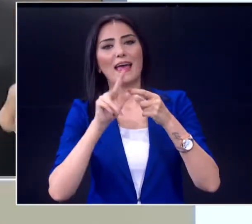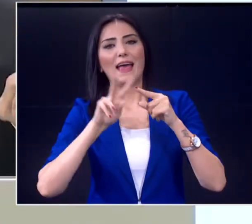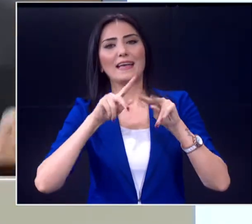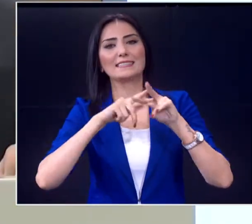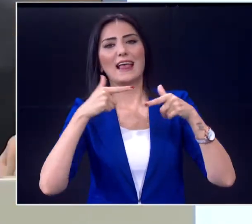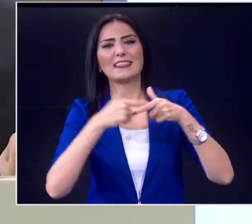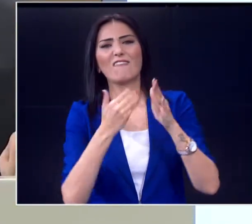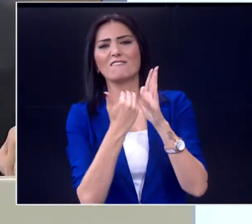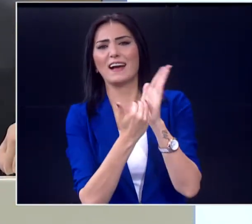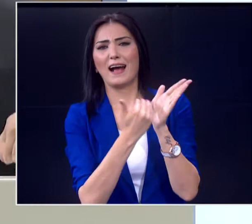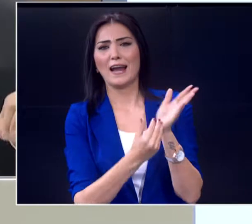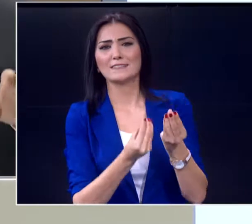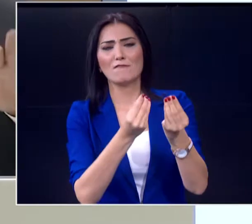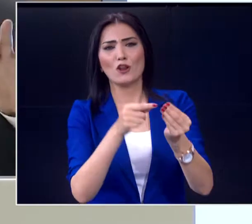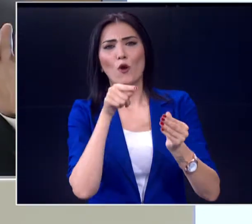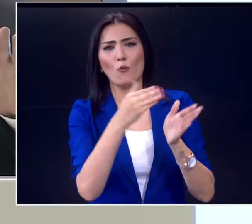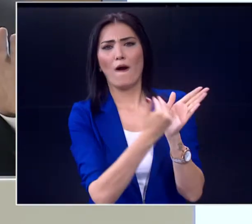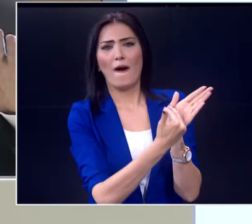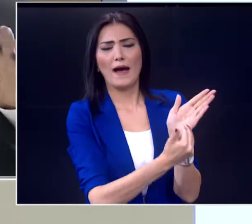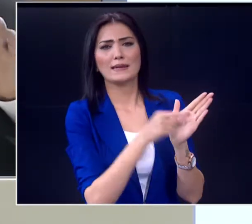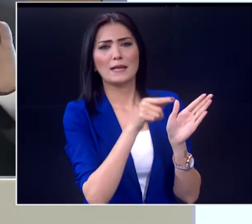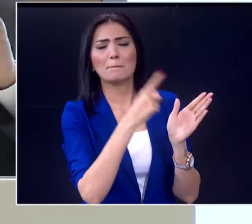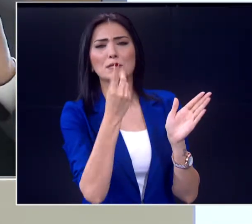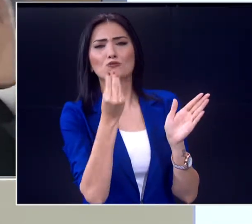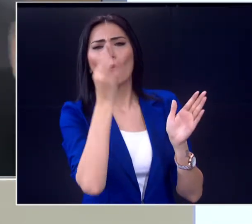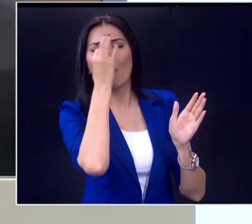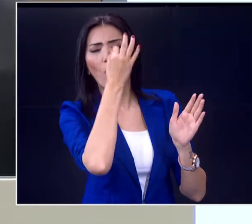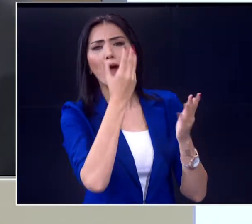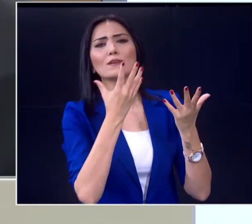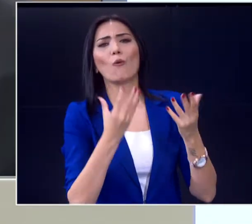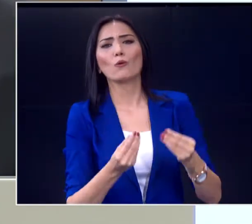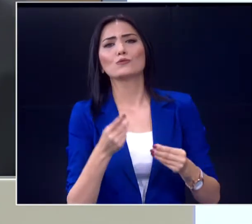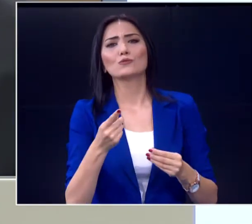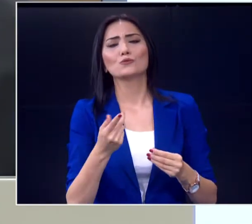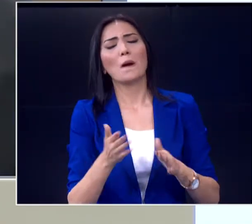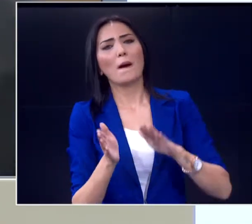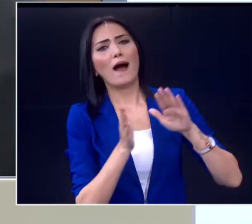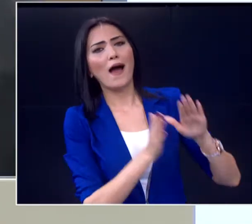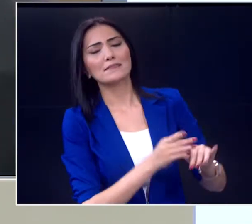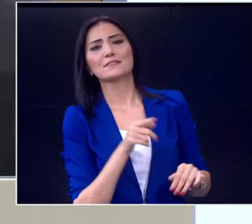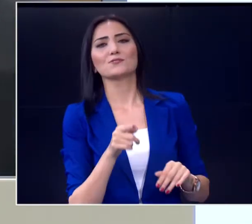kart veriliyor. Bu esnaf kartında birçok kolaylığı olacak. Ayrıca